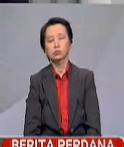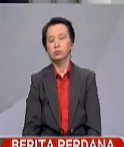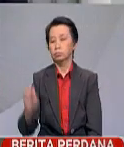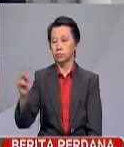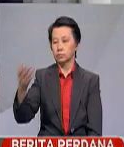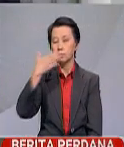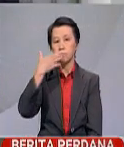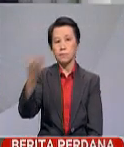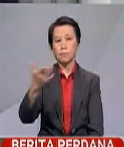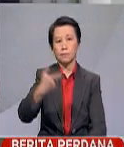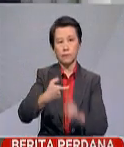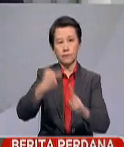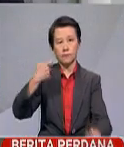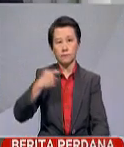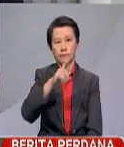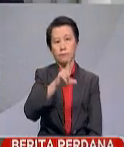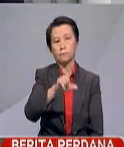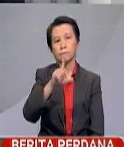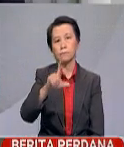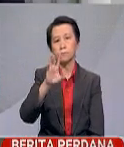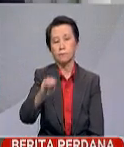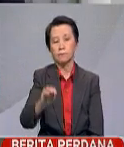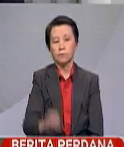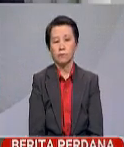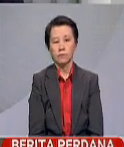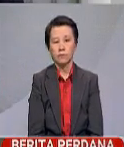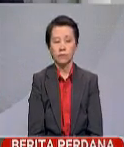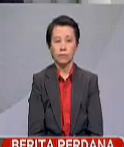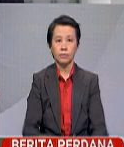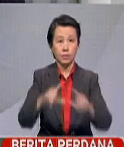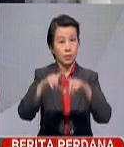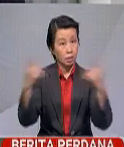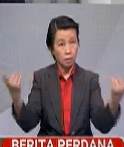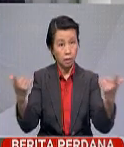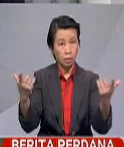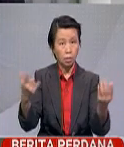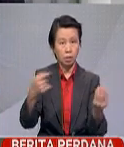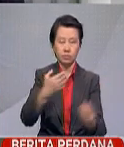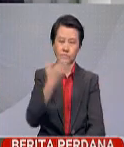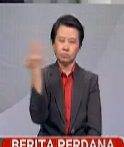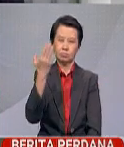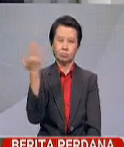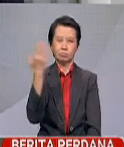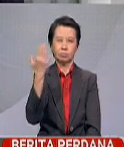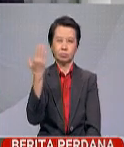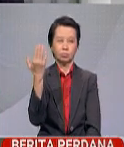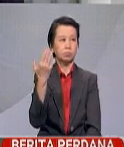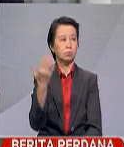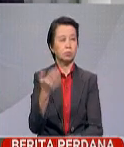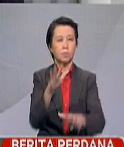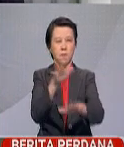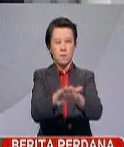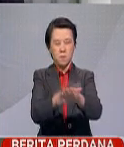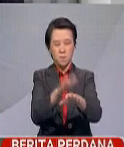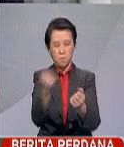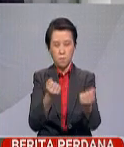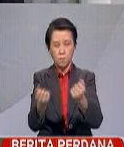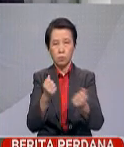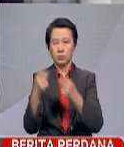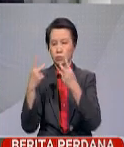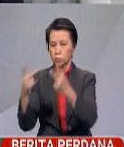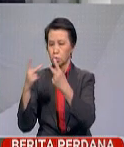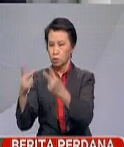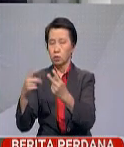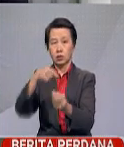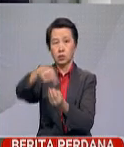Baik, terima kasih Syarizal dari LLM. Saudara, berbeza dengan senario kebiasaannya yang sentiasa sesak, premis